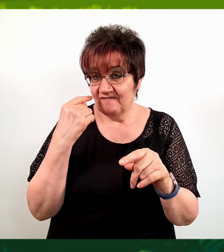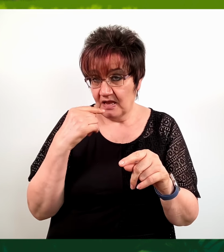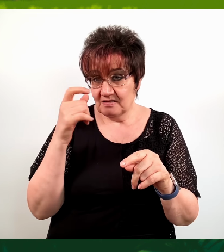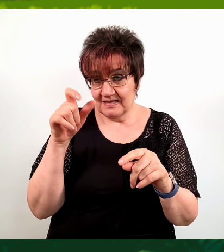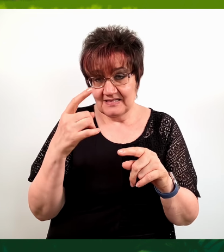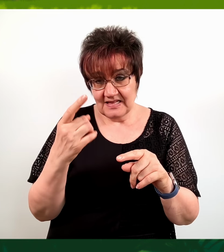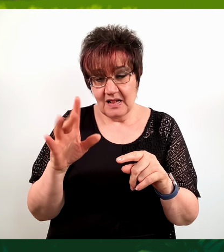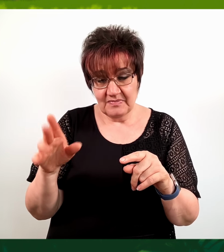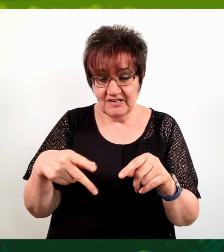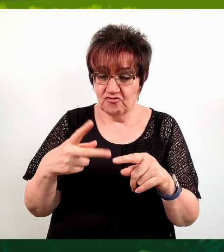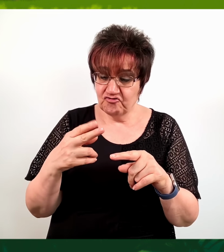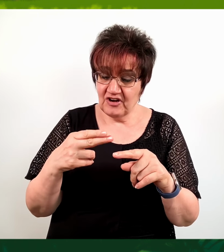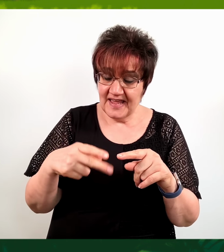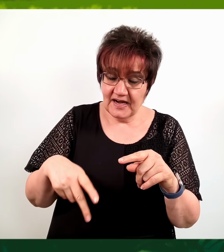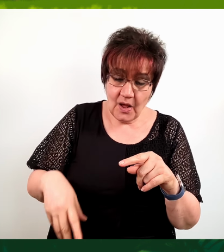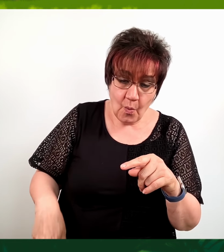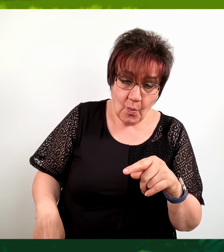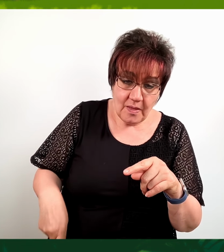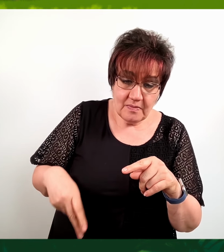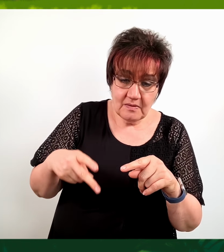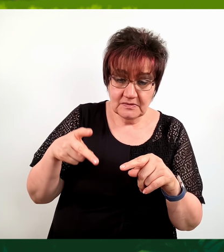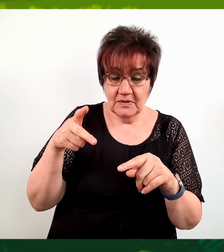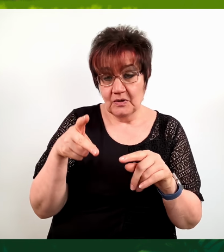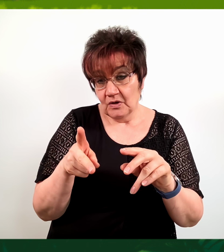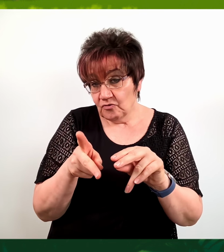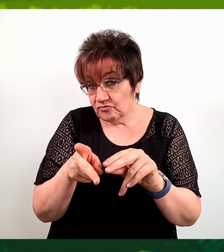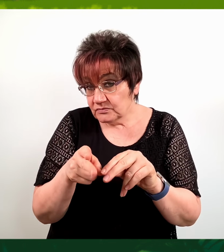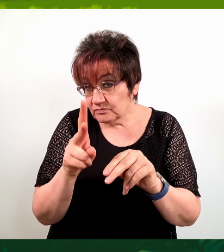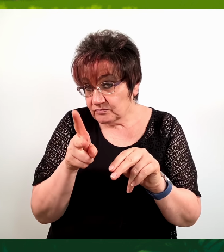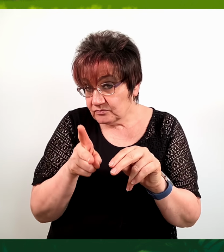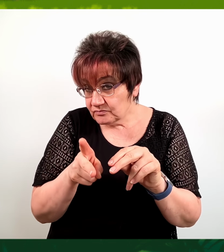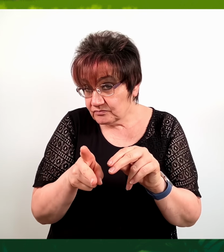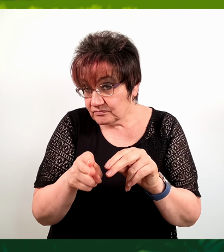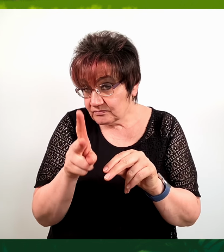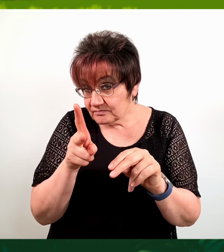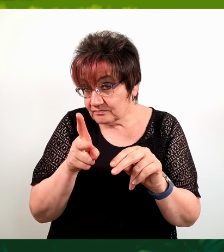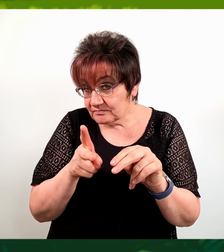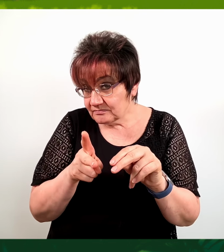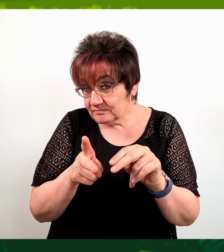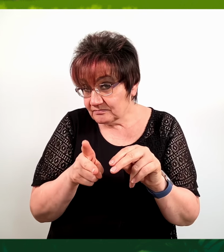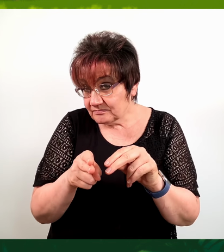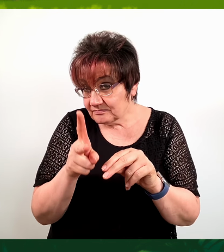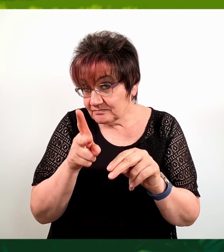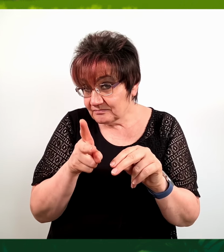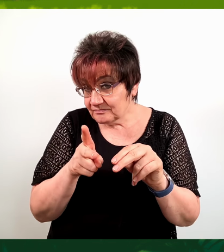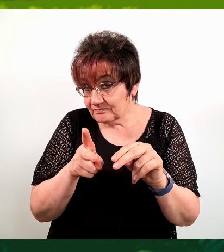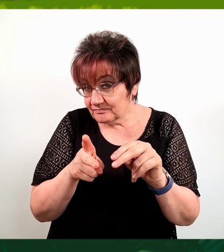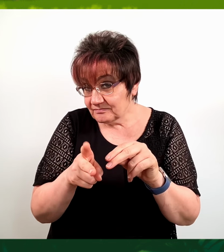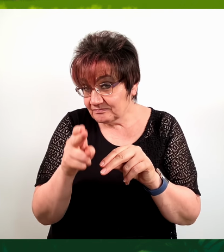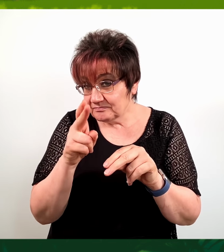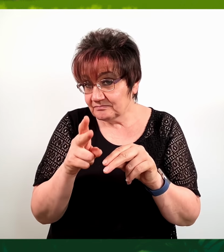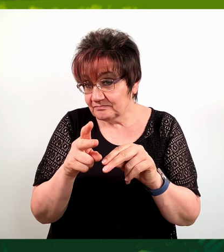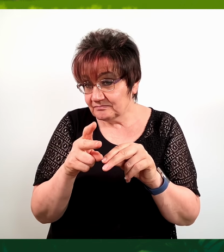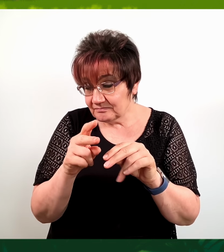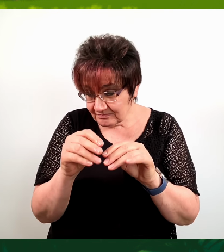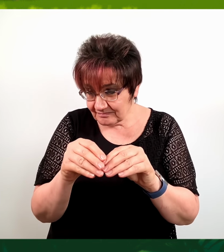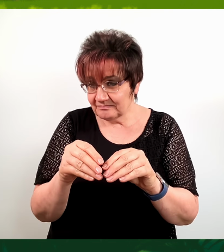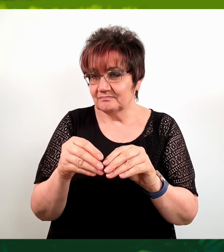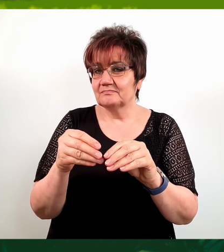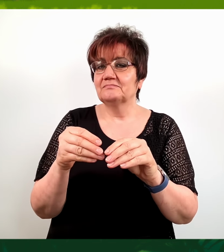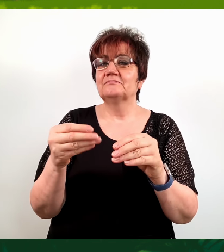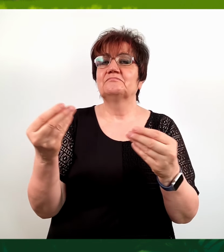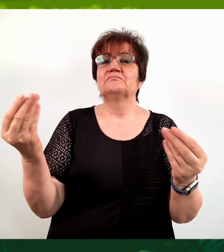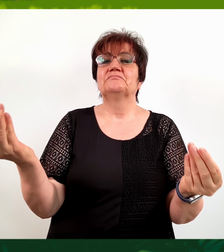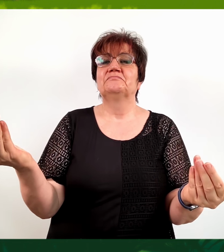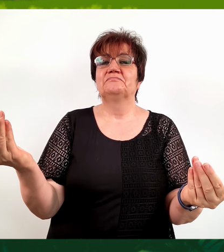holte ihre Schere wieder aus der Tasche und schnipp, schnapp, schnipp, schnapp,